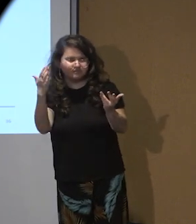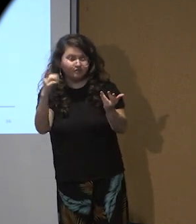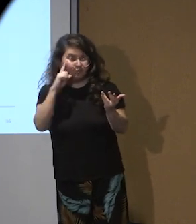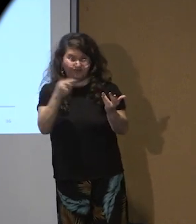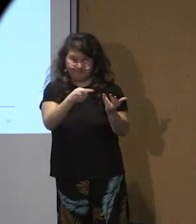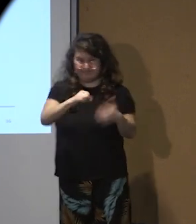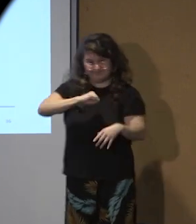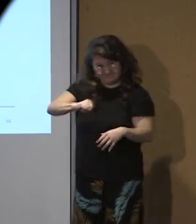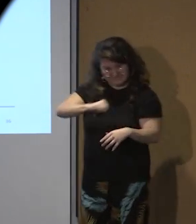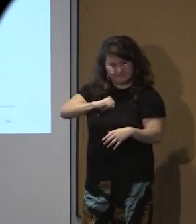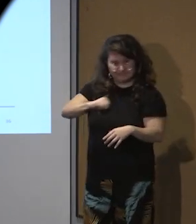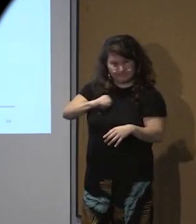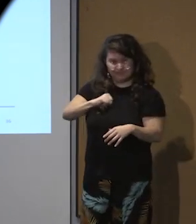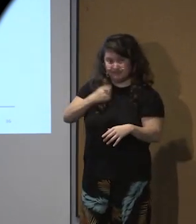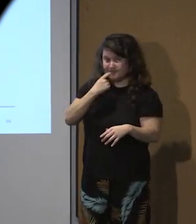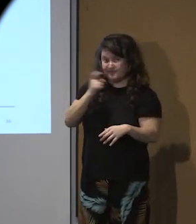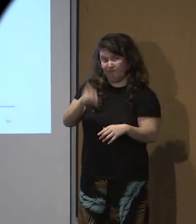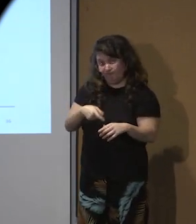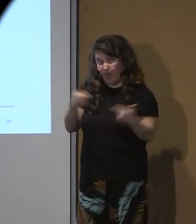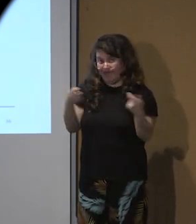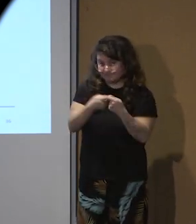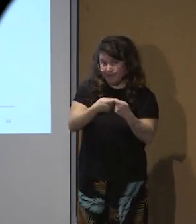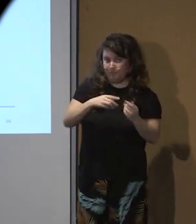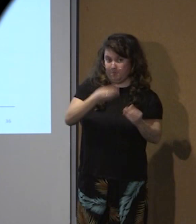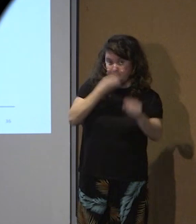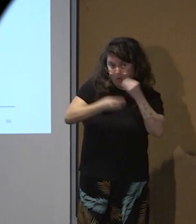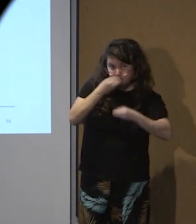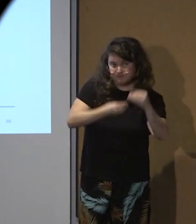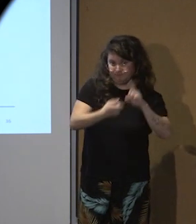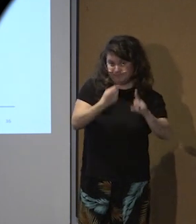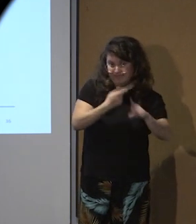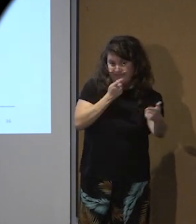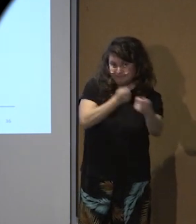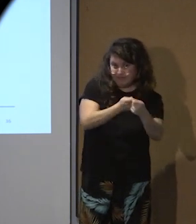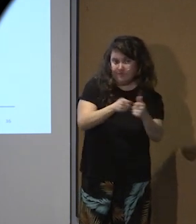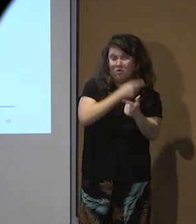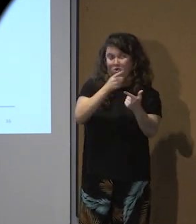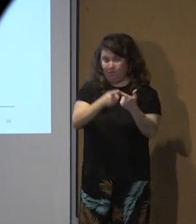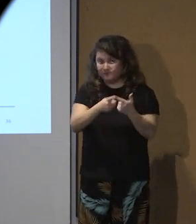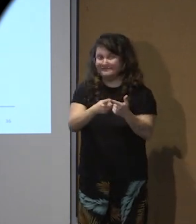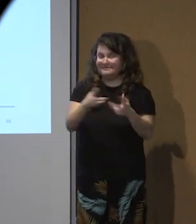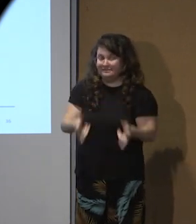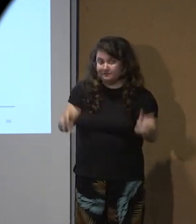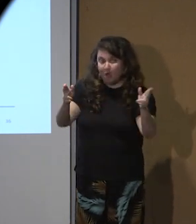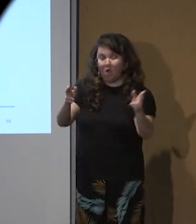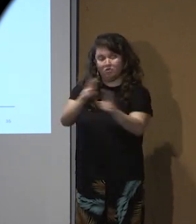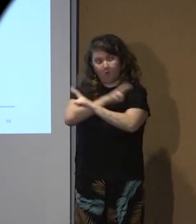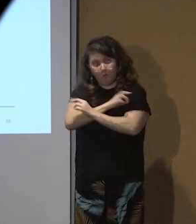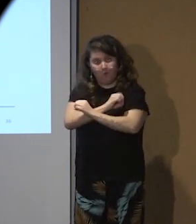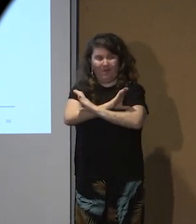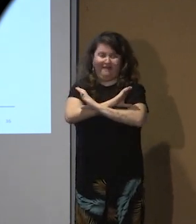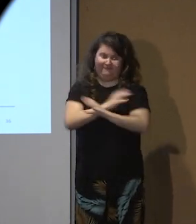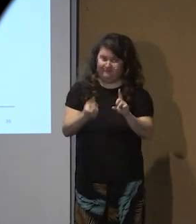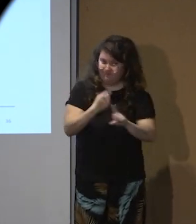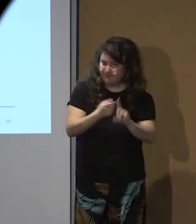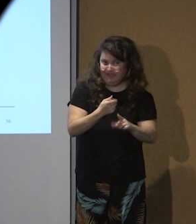soutenue, elle nécessite une alimentation particulière, une récupération particulière. Mais ça, le médecin généraliste, il n'est pas forcément